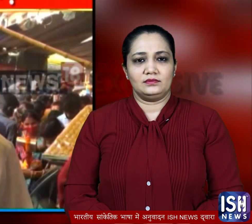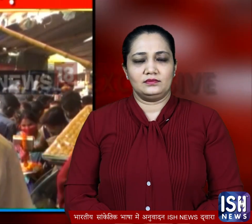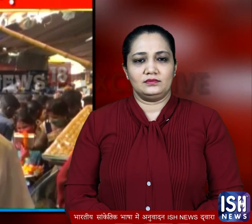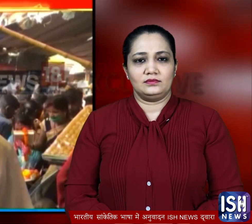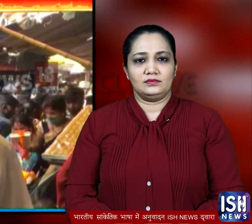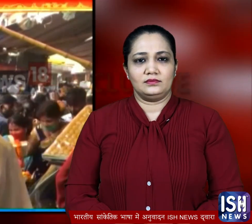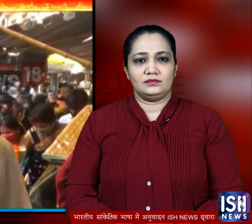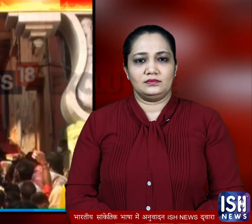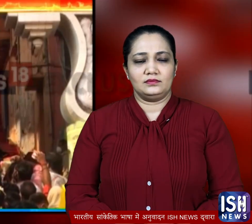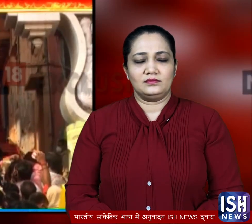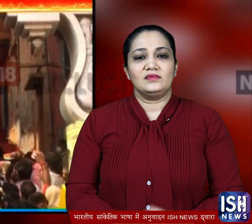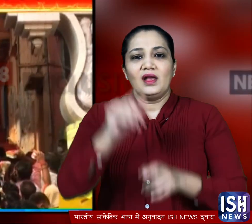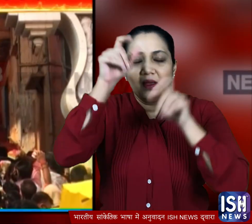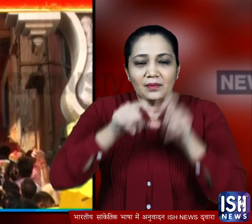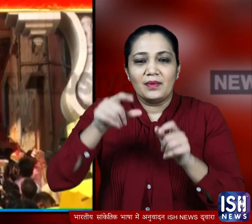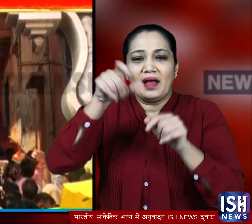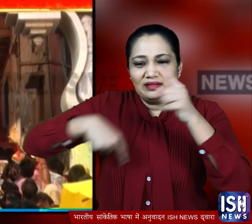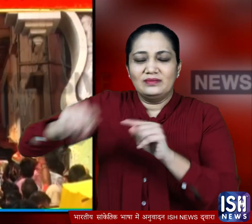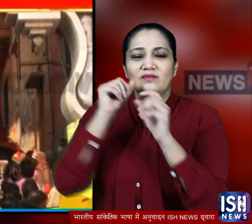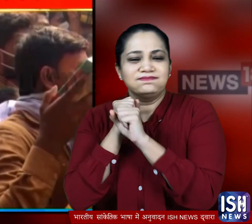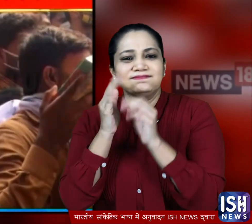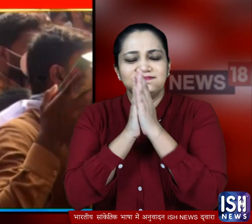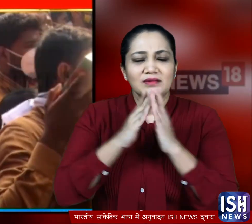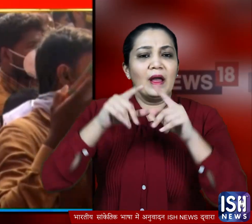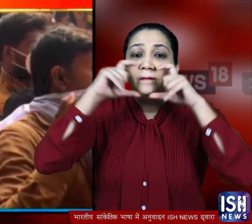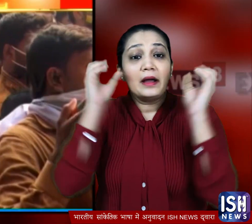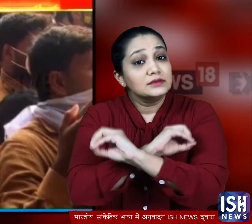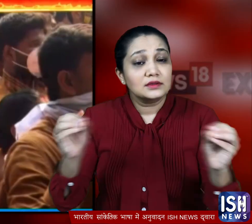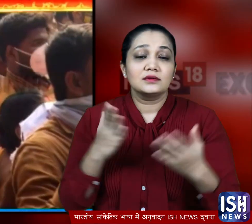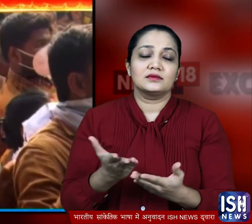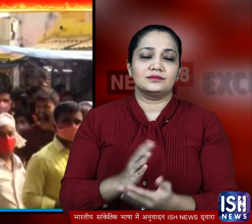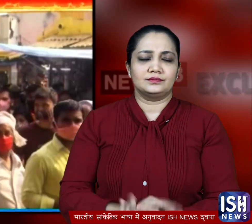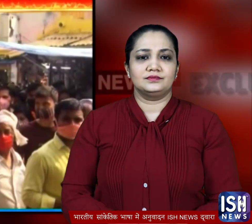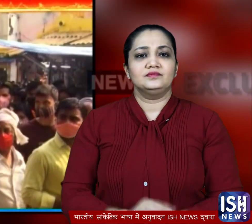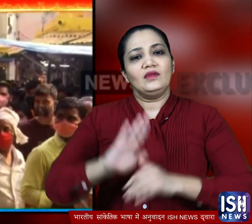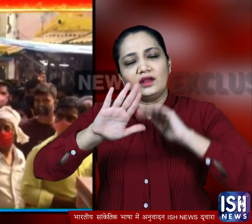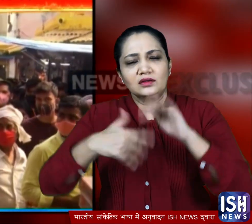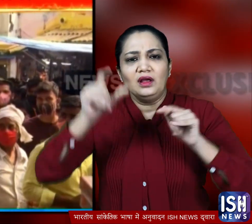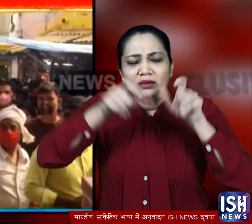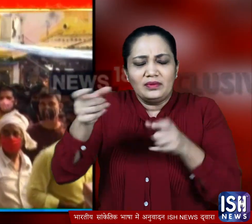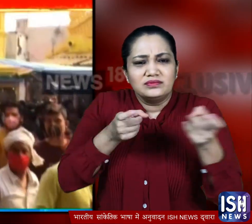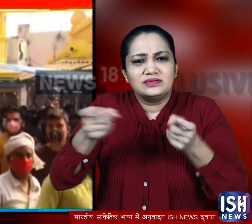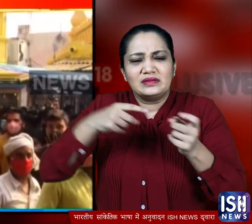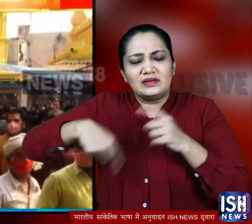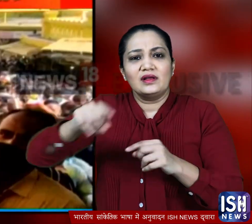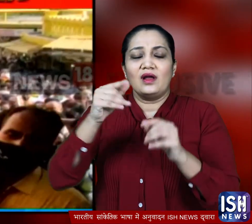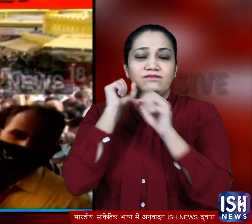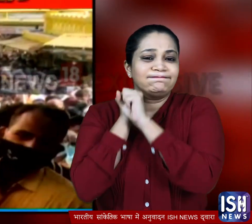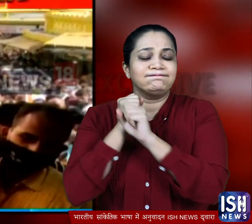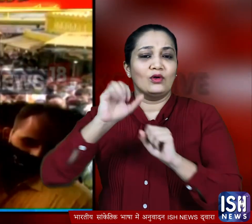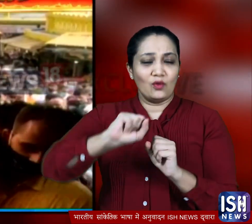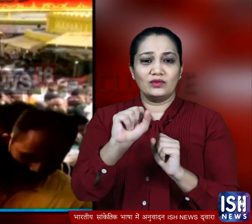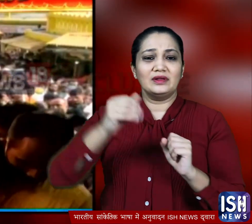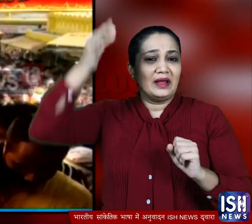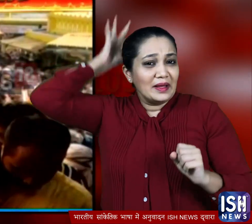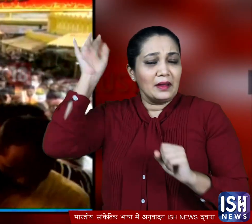हैं, प्रशासन क्या करेगा। वहां पहुंचे ज्यादातर श्रद्धालुओं ने तो मास्क तक नहीं लगा रखा था, जिसके बाद भीड़ की ये मनमानी देख हनुमानगढ़ी के